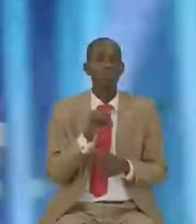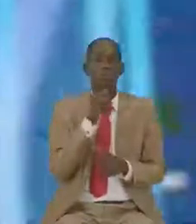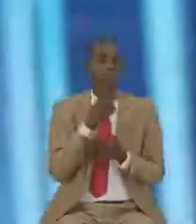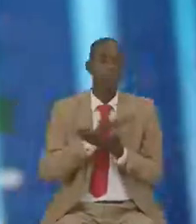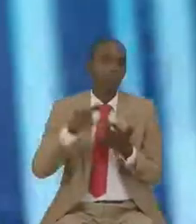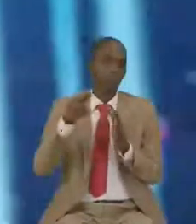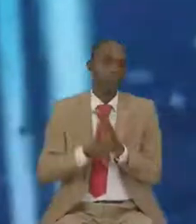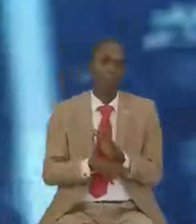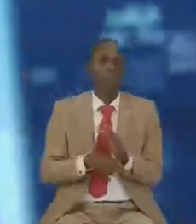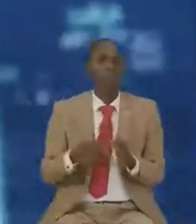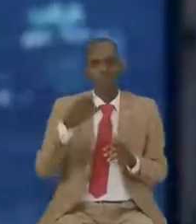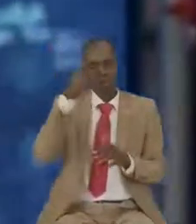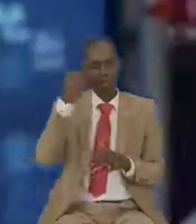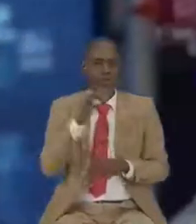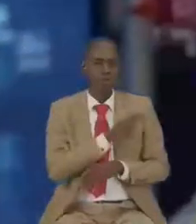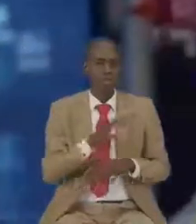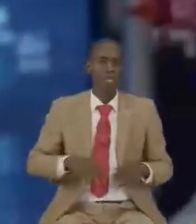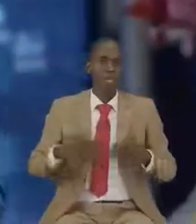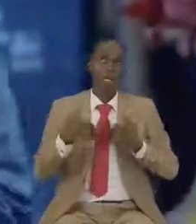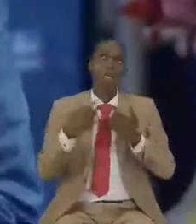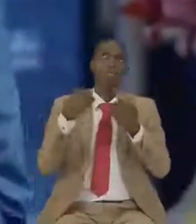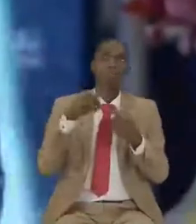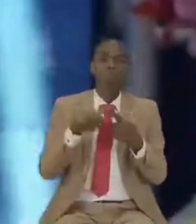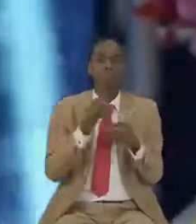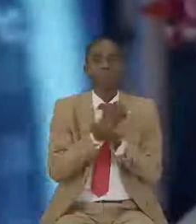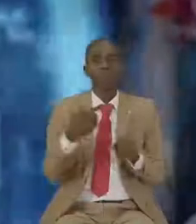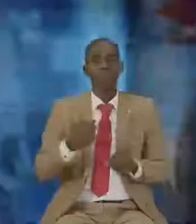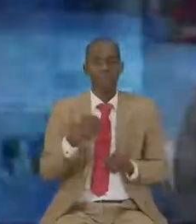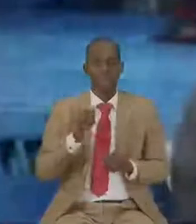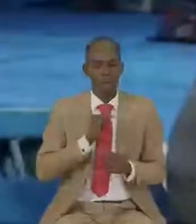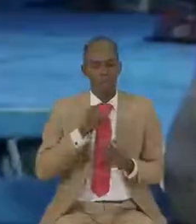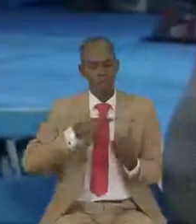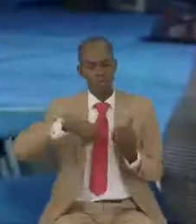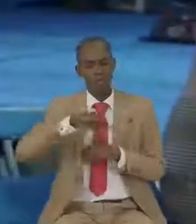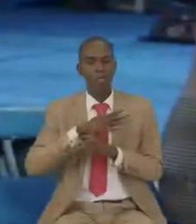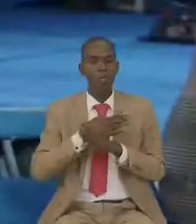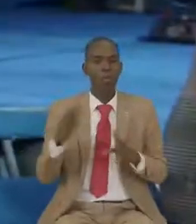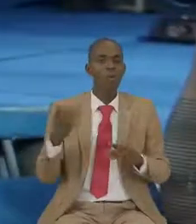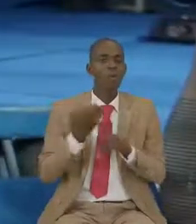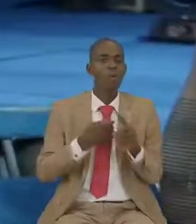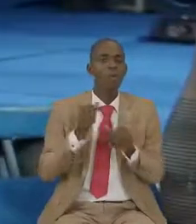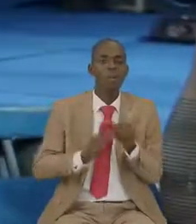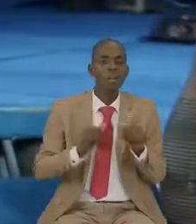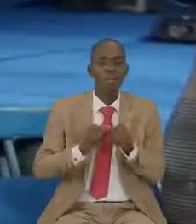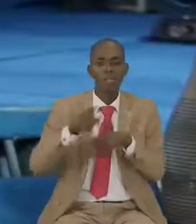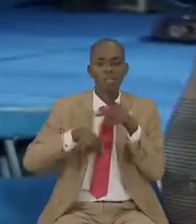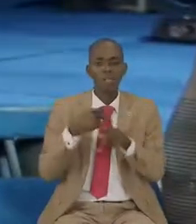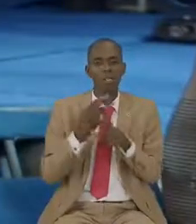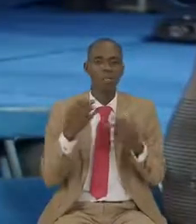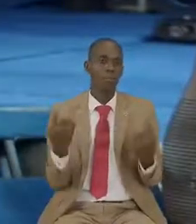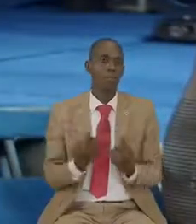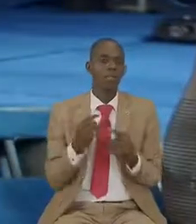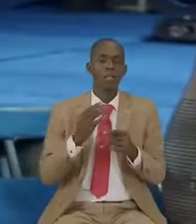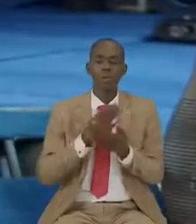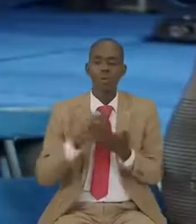à renoncer à l'impiété. Tu dis que parce que Christ est venu me sauver, je me détourne de